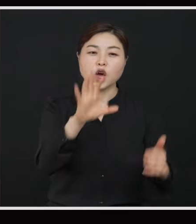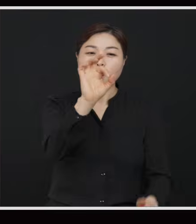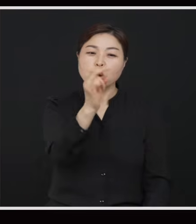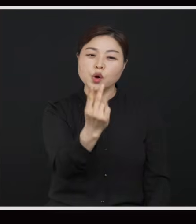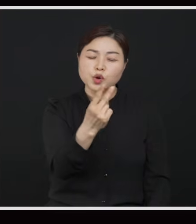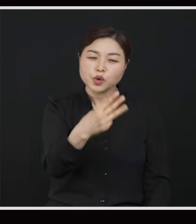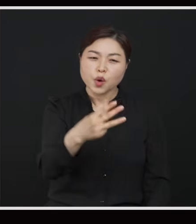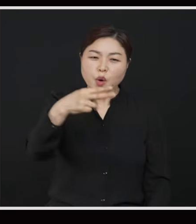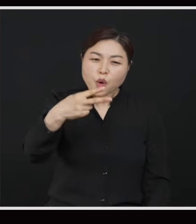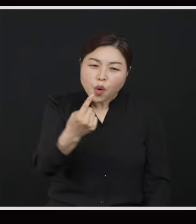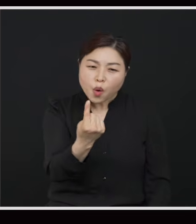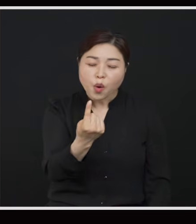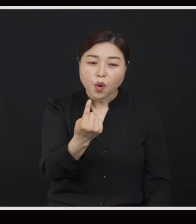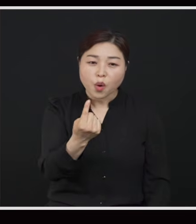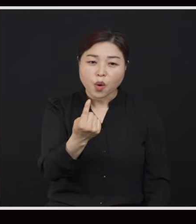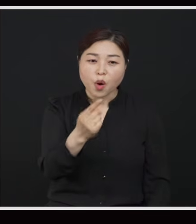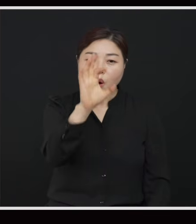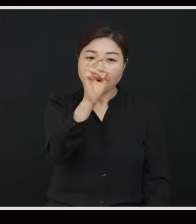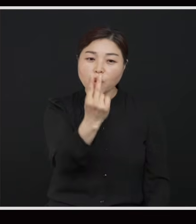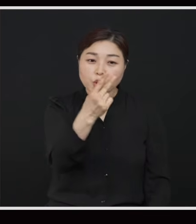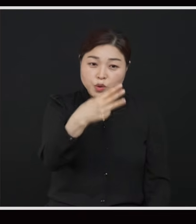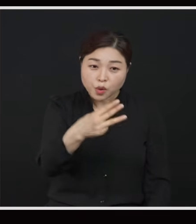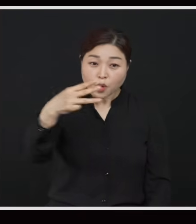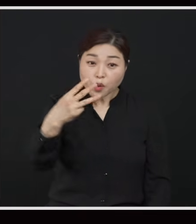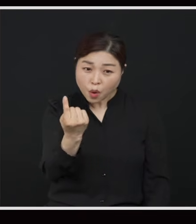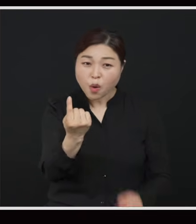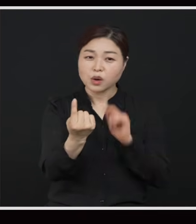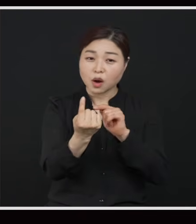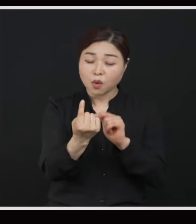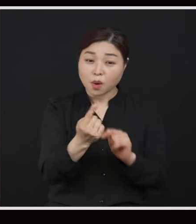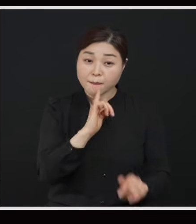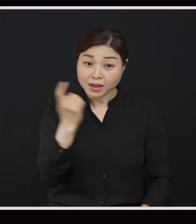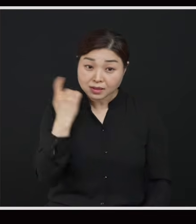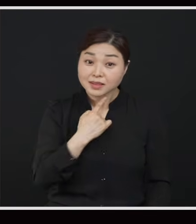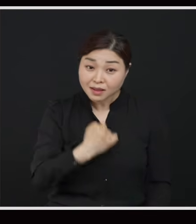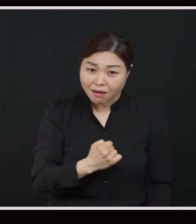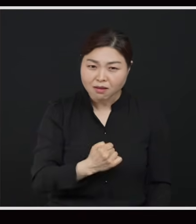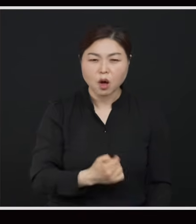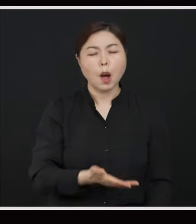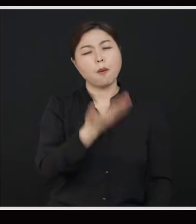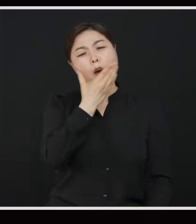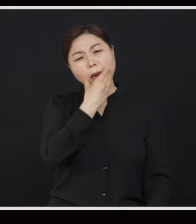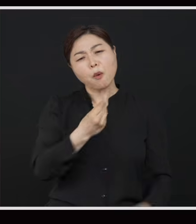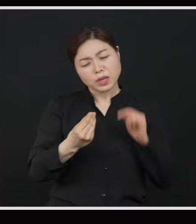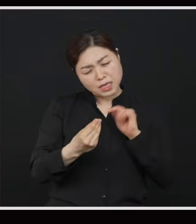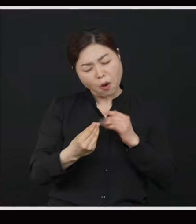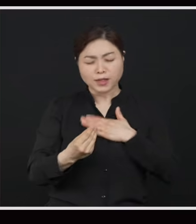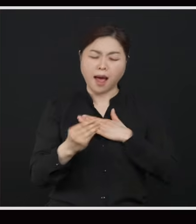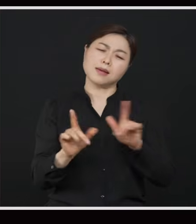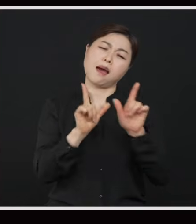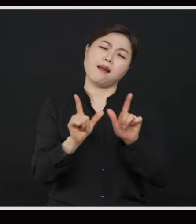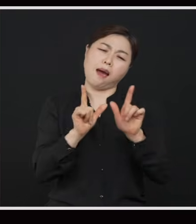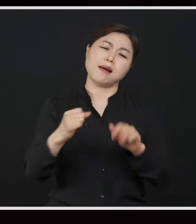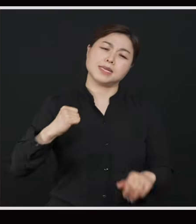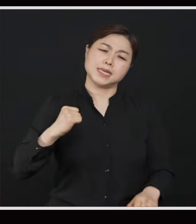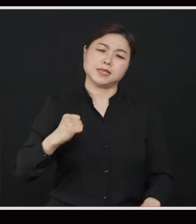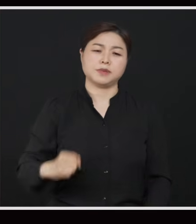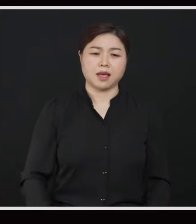분들은 너 YOLO라고 혹시 들어봤어? 먹는 이 행복 때문에 나는 사는